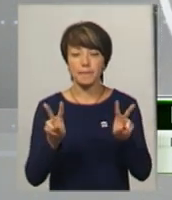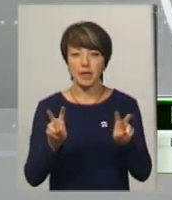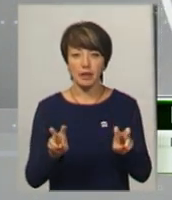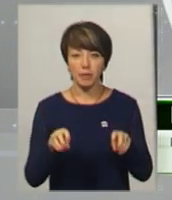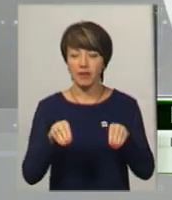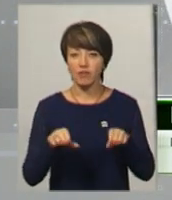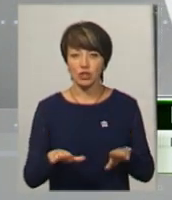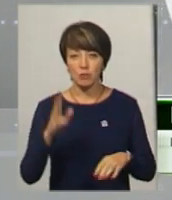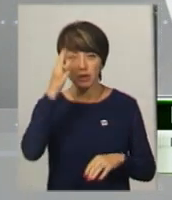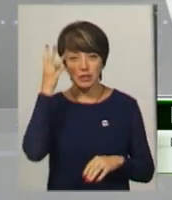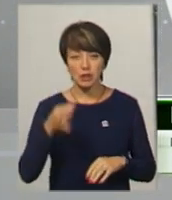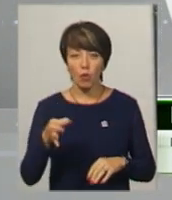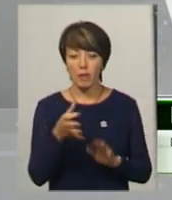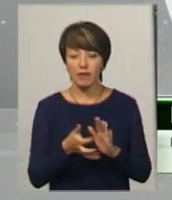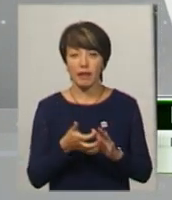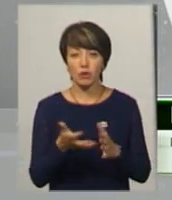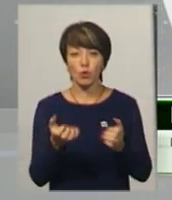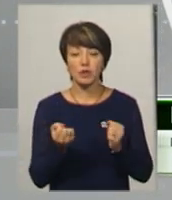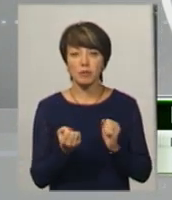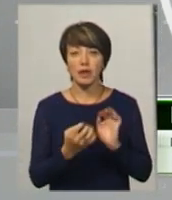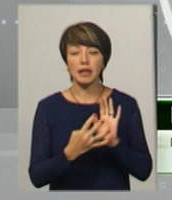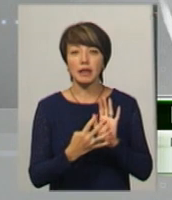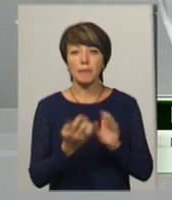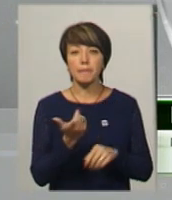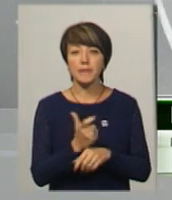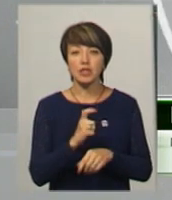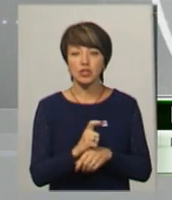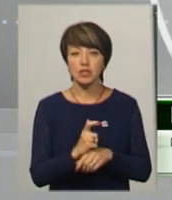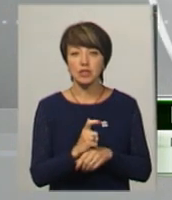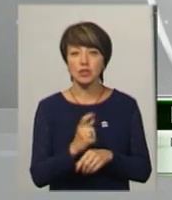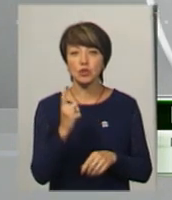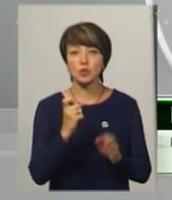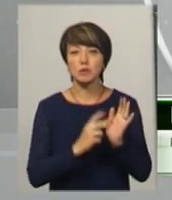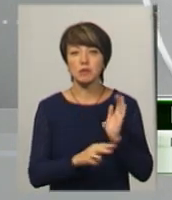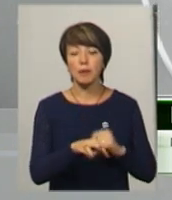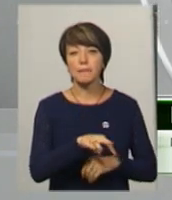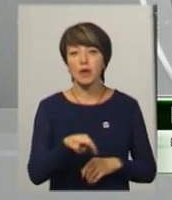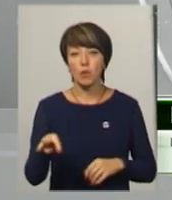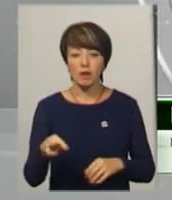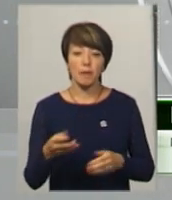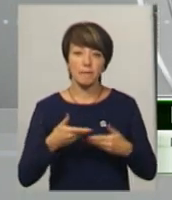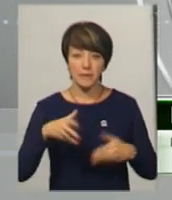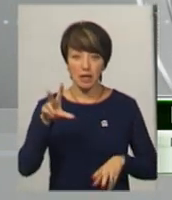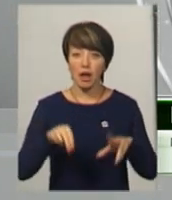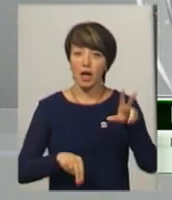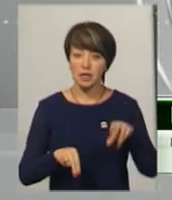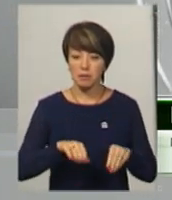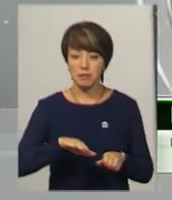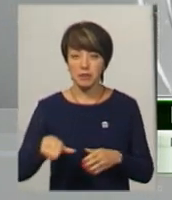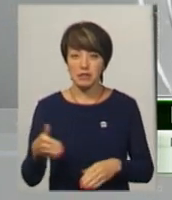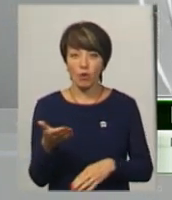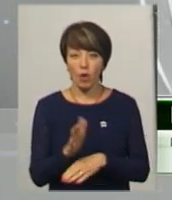вирішена. Хмельницька область тільки недоотримала більше 170 мільйонів. Тому ми надіємося, що після